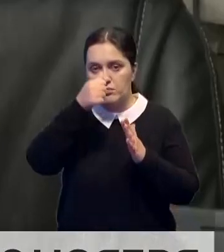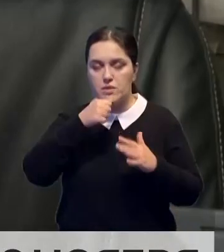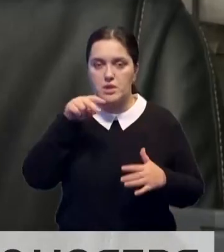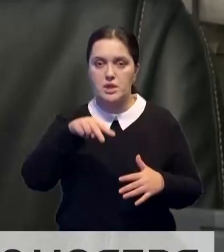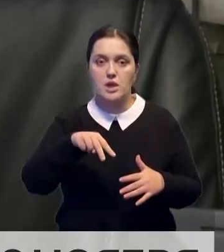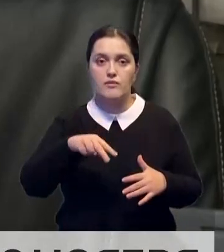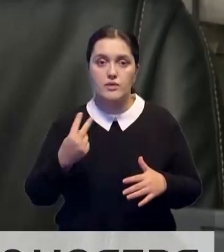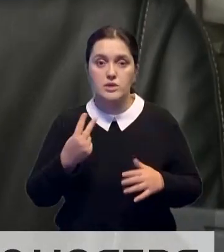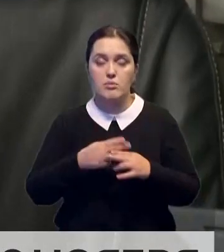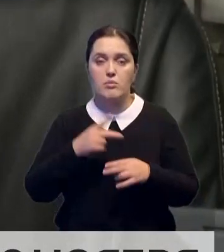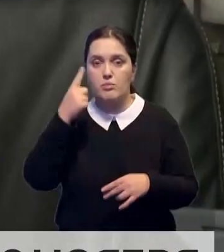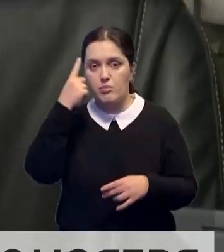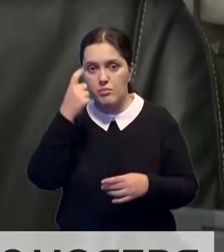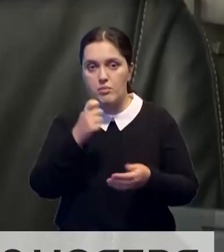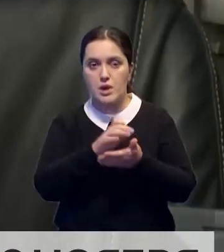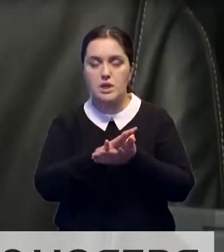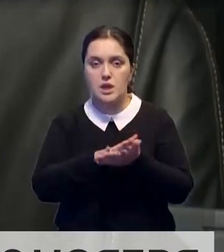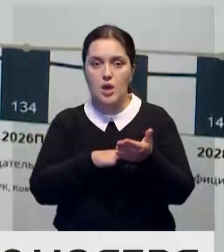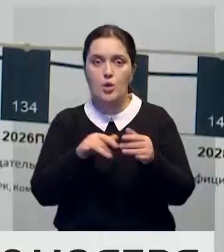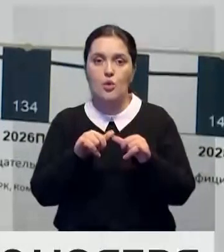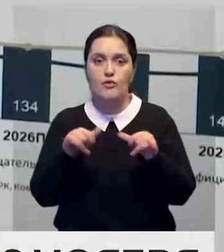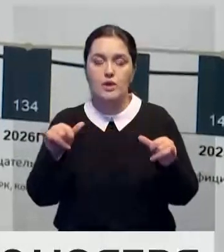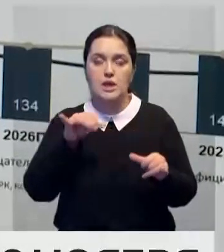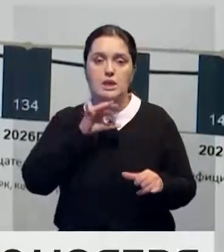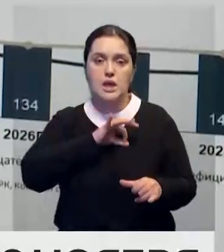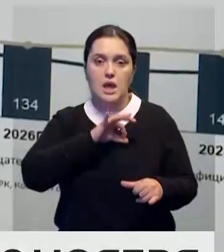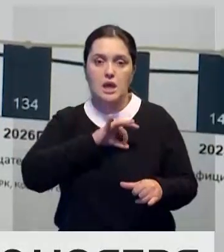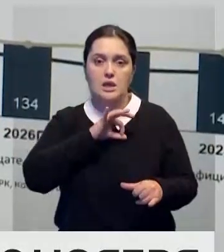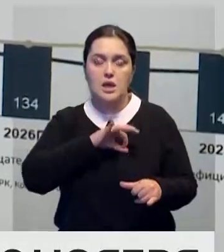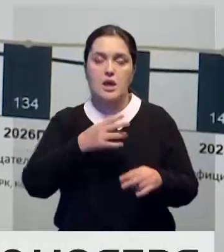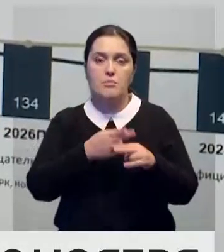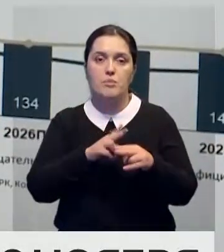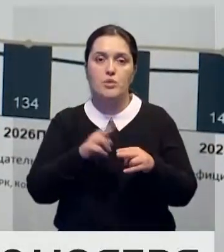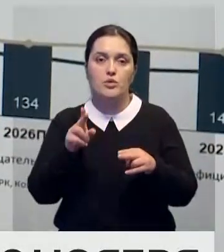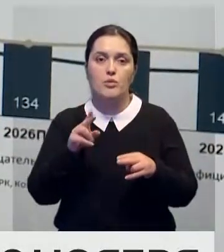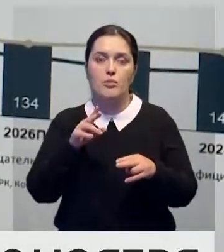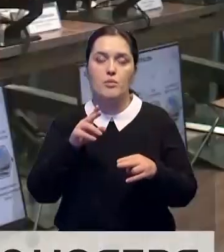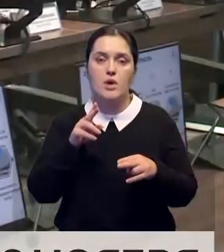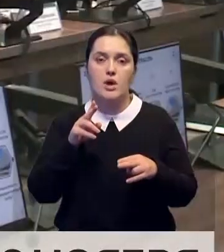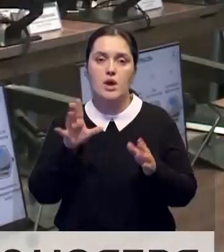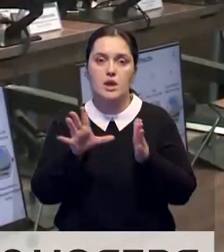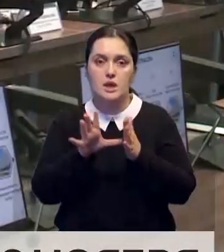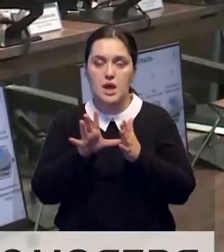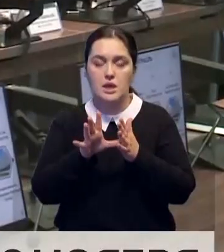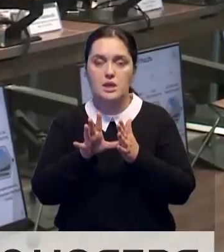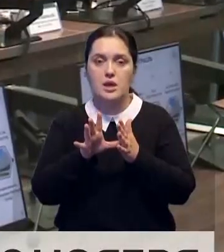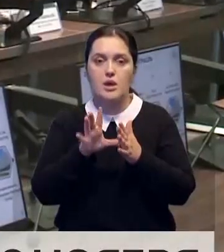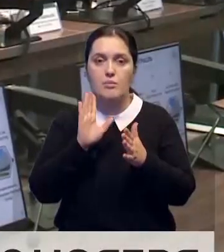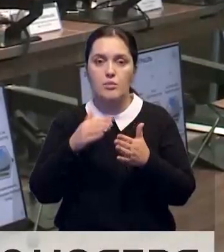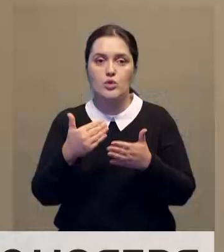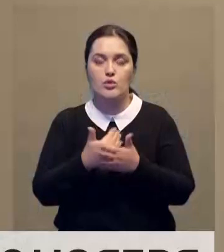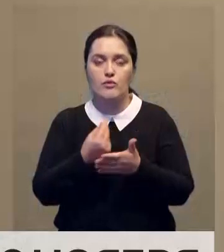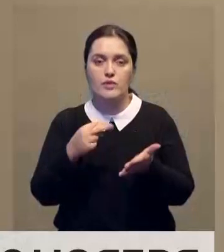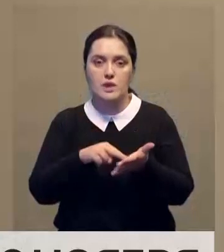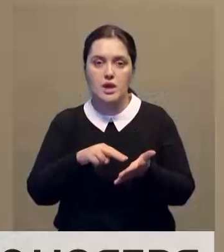2022. В компании прогнозируют дальнейшее увеличение доходов, а все потому, что расширился список потребителей электроэнергии и вступили в силу новые